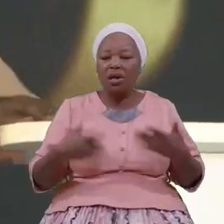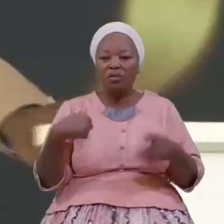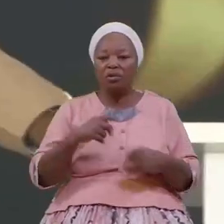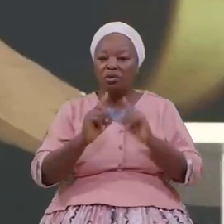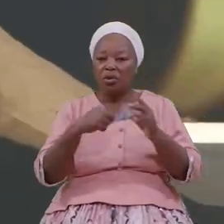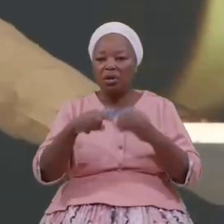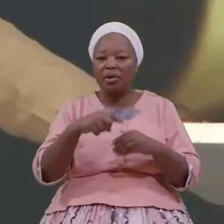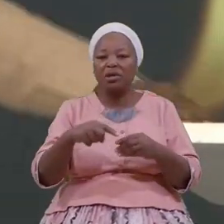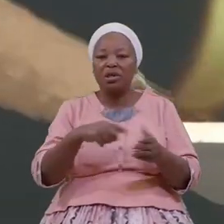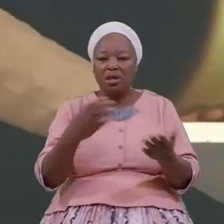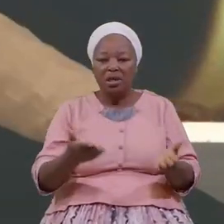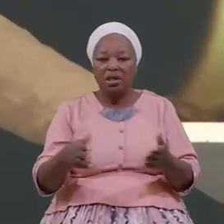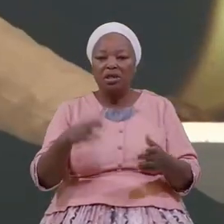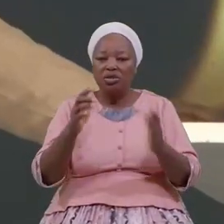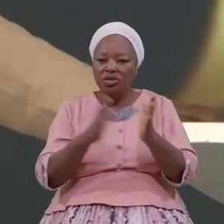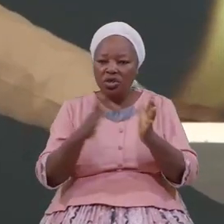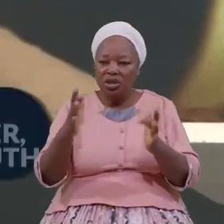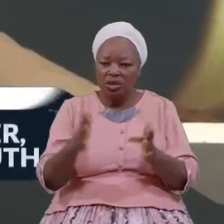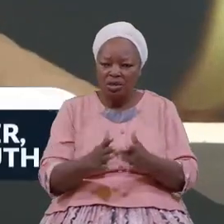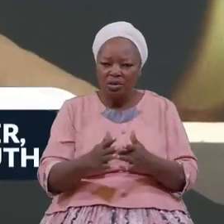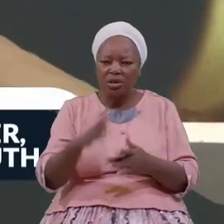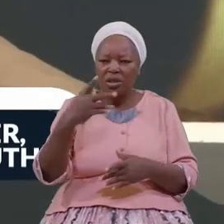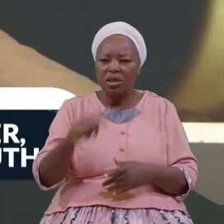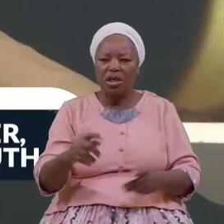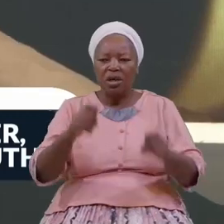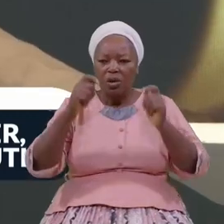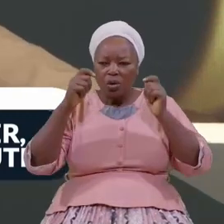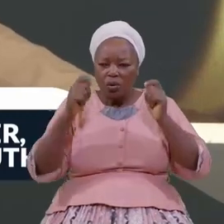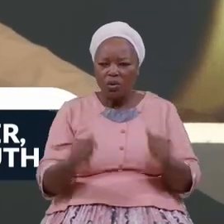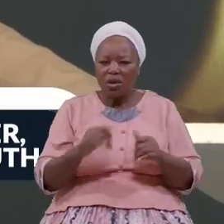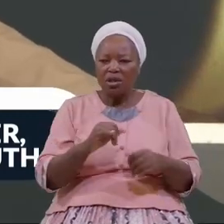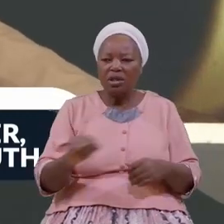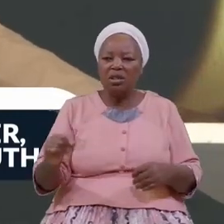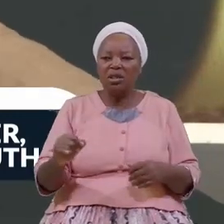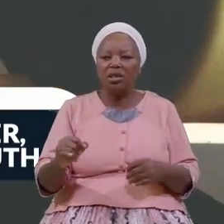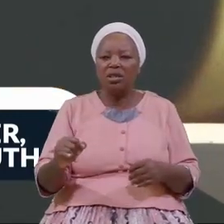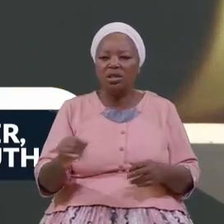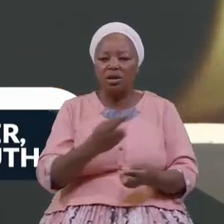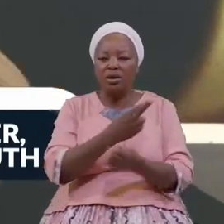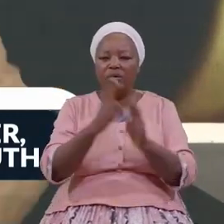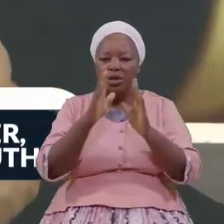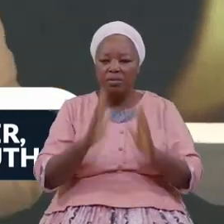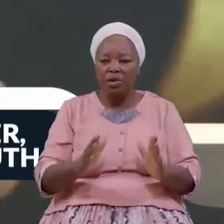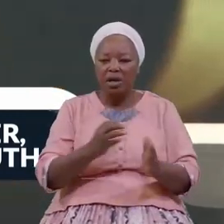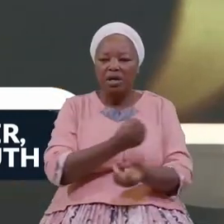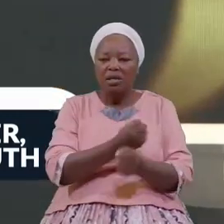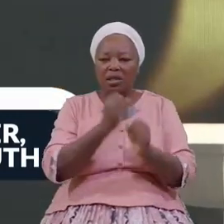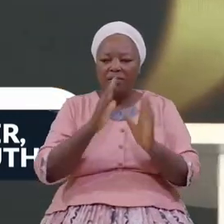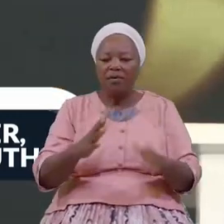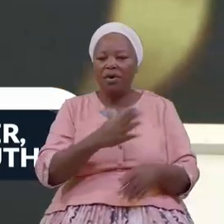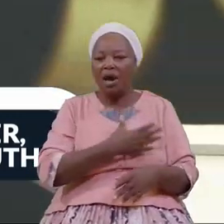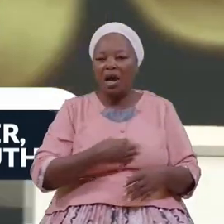session, je vais parler de Jésus, le Rédempteur qui donne la vie, le Sauveur et